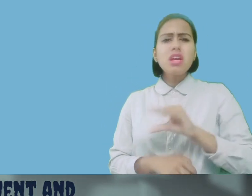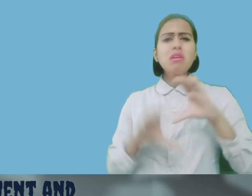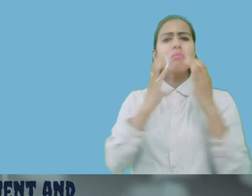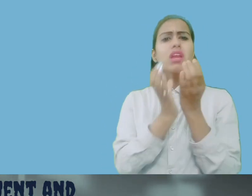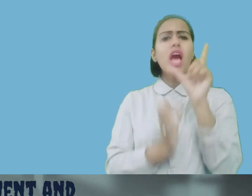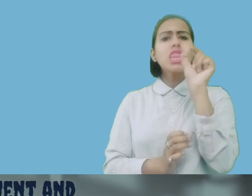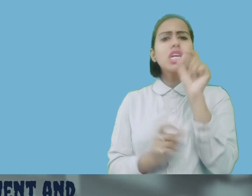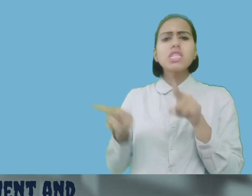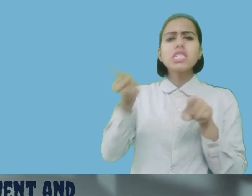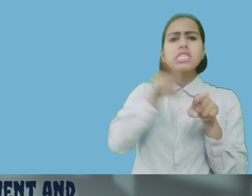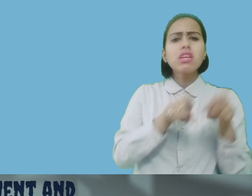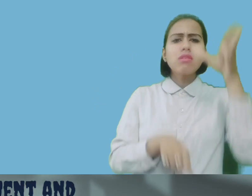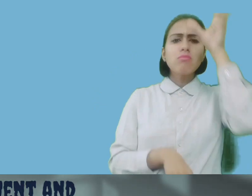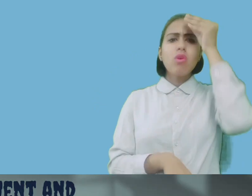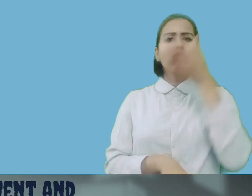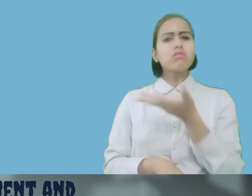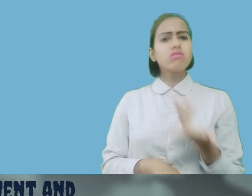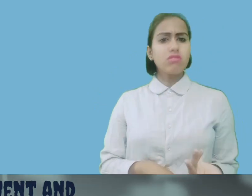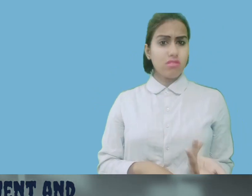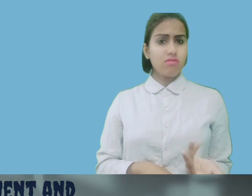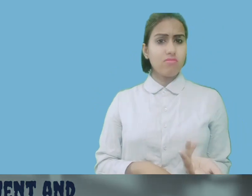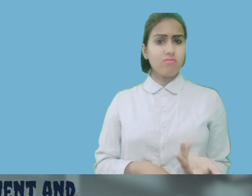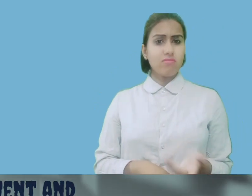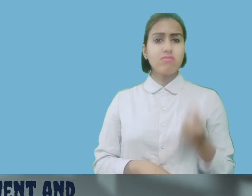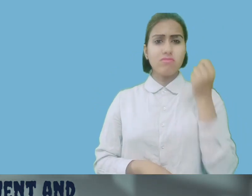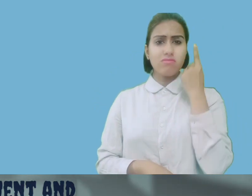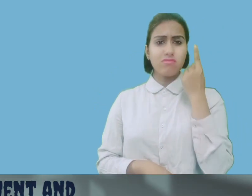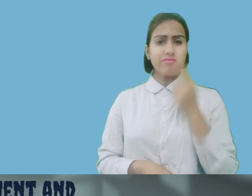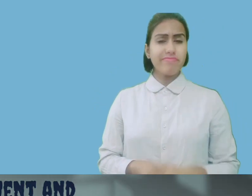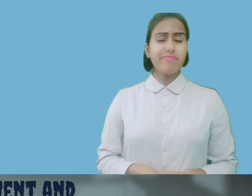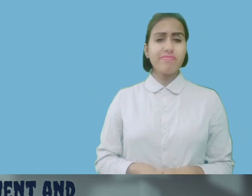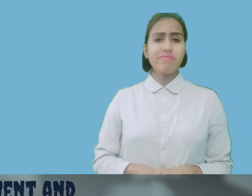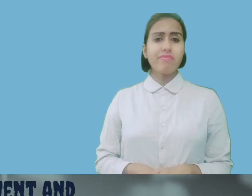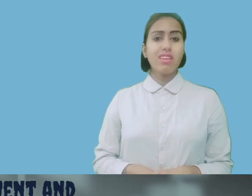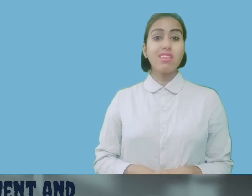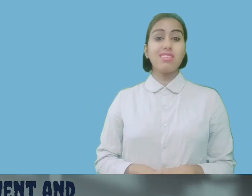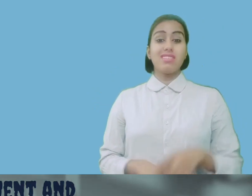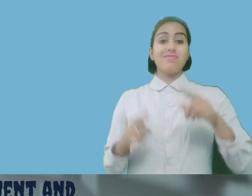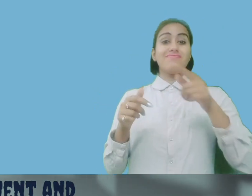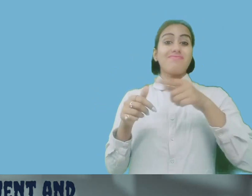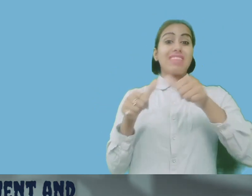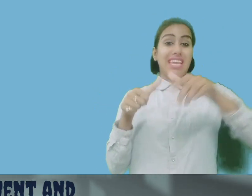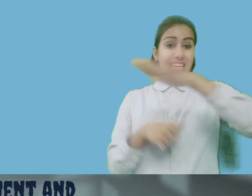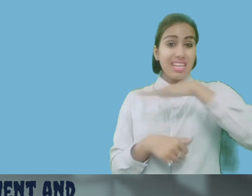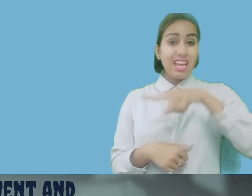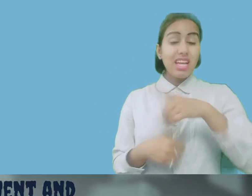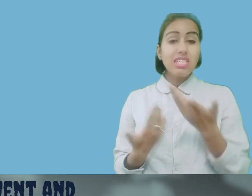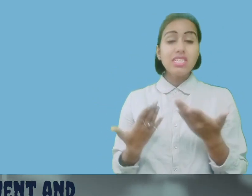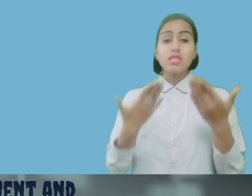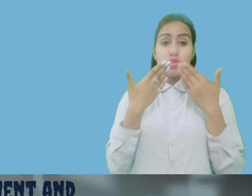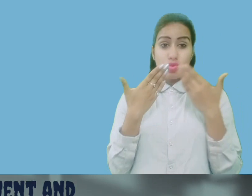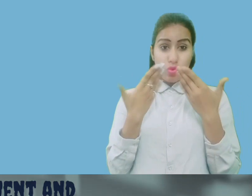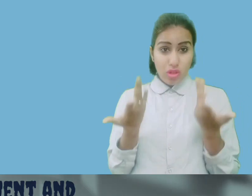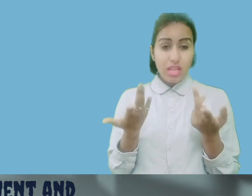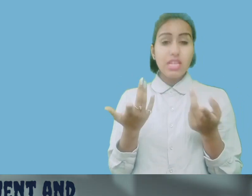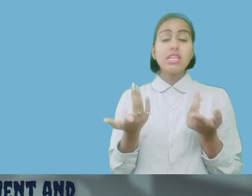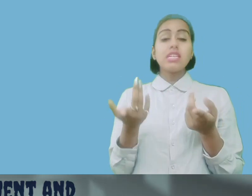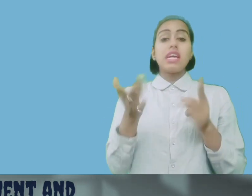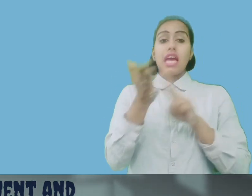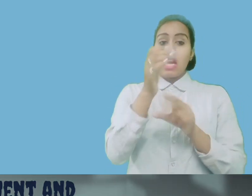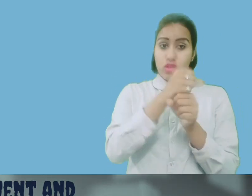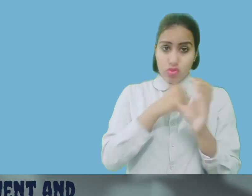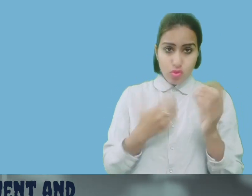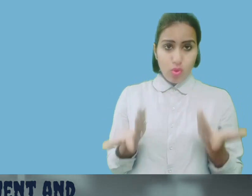का बच्चा है उसके पास 5th क्लास के बच्चों का नॉलेज है। तो आप इस तरह का स्कूल खोलना चाहती है